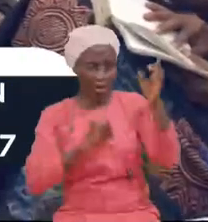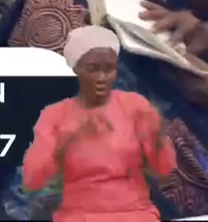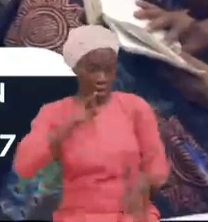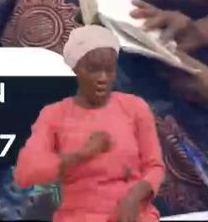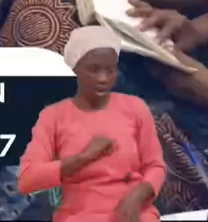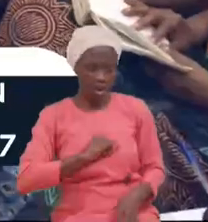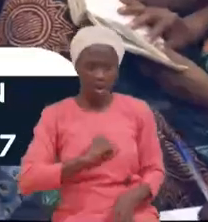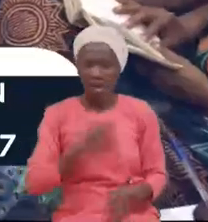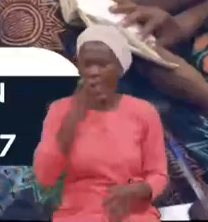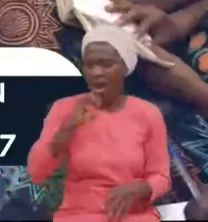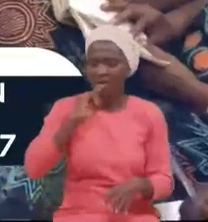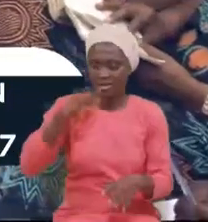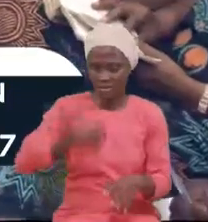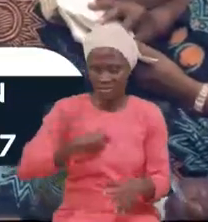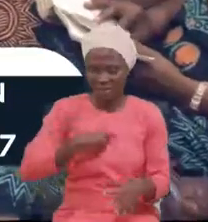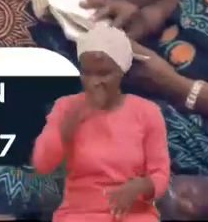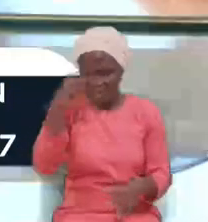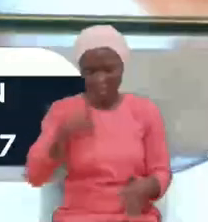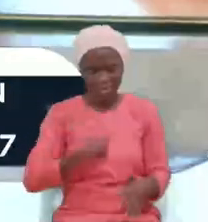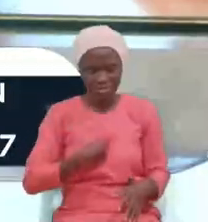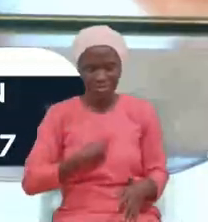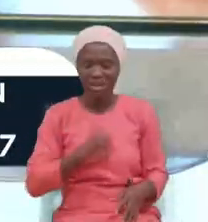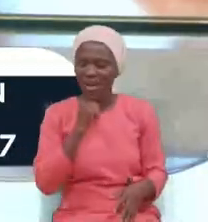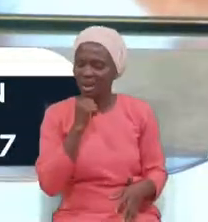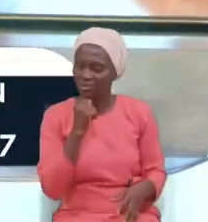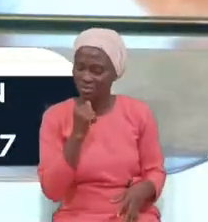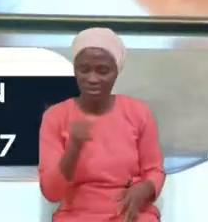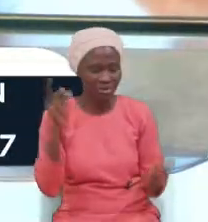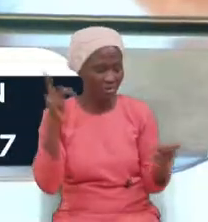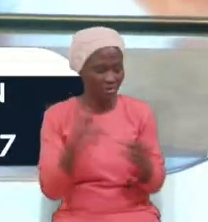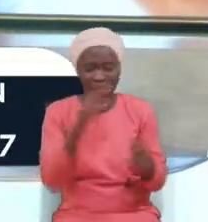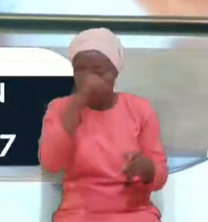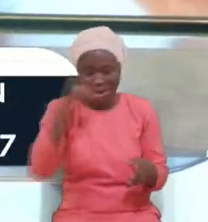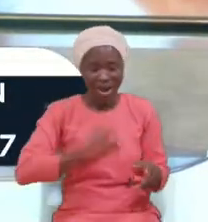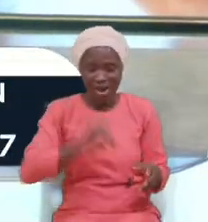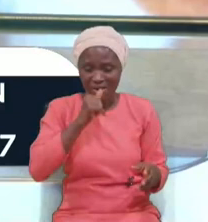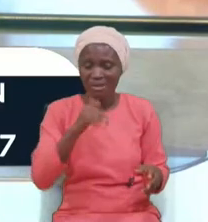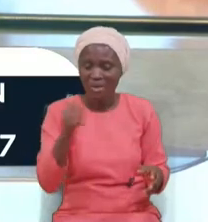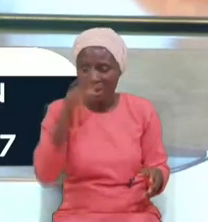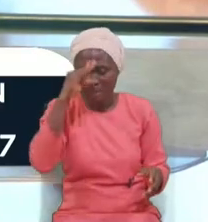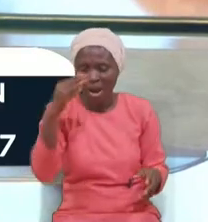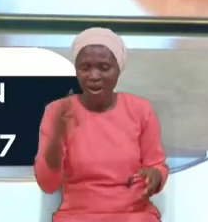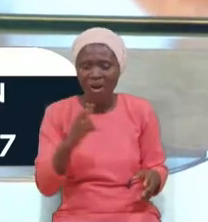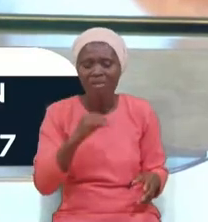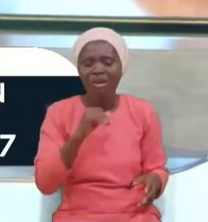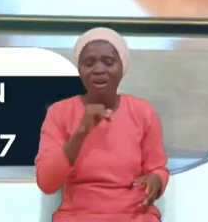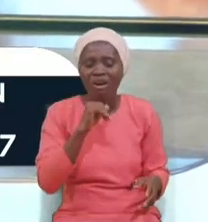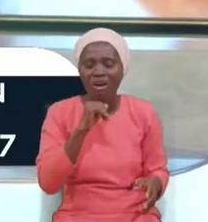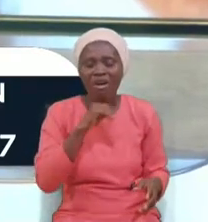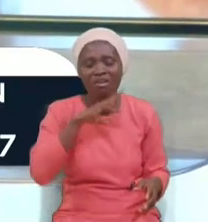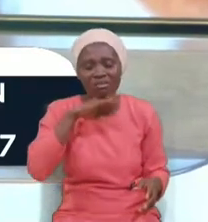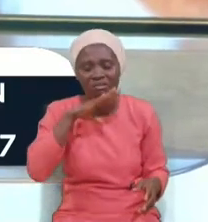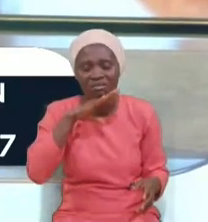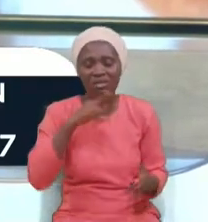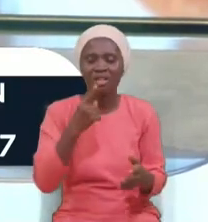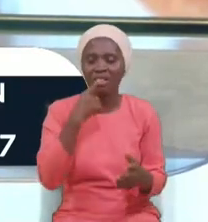moi, je suis perdu, car je suis un homme dont les lèvres sont impures. Voyez, l'impureté